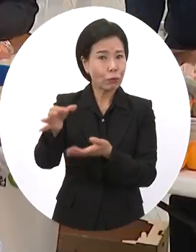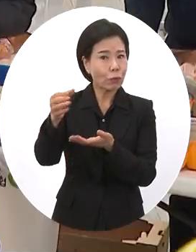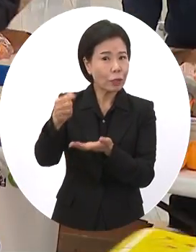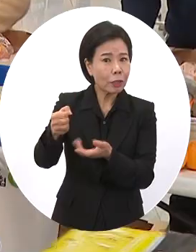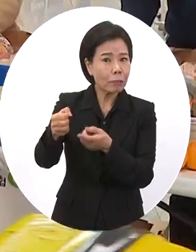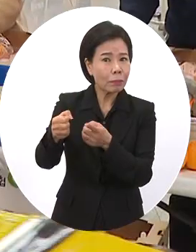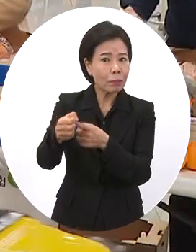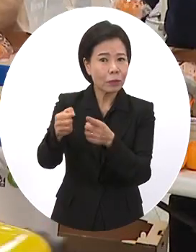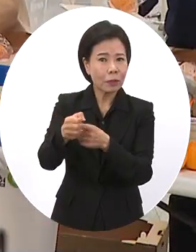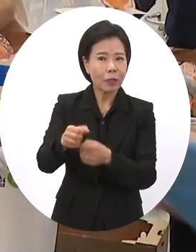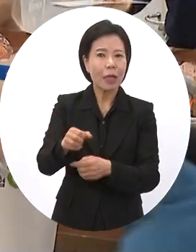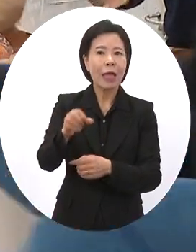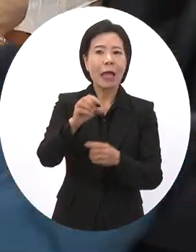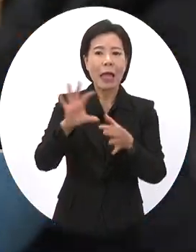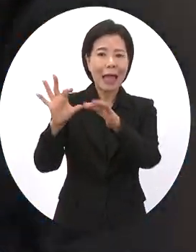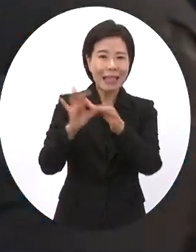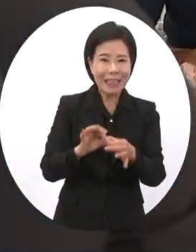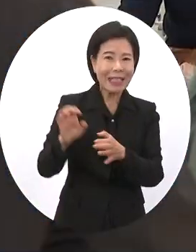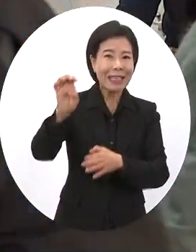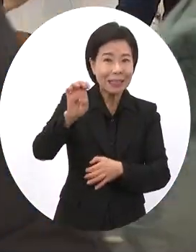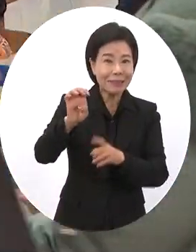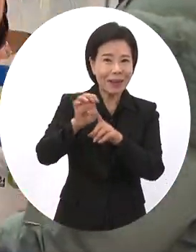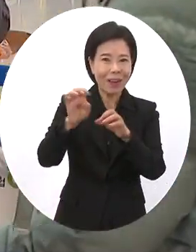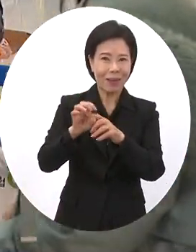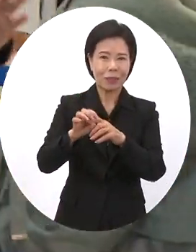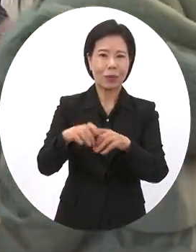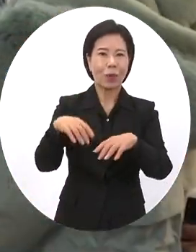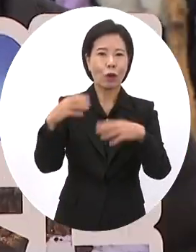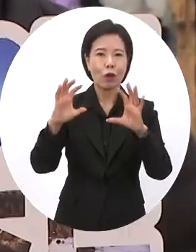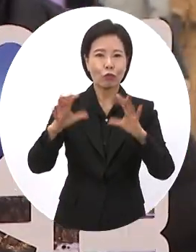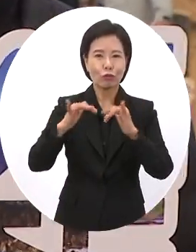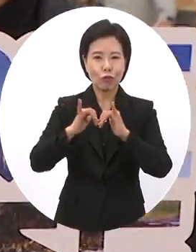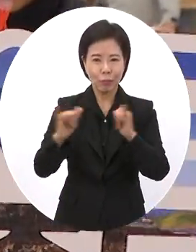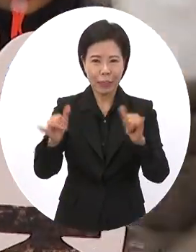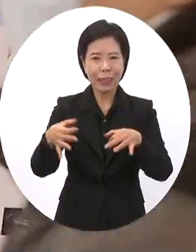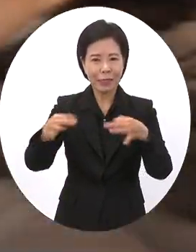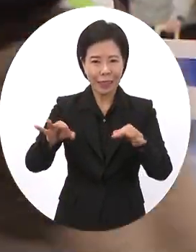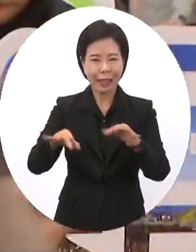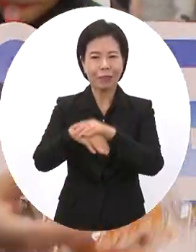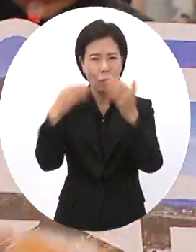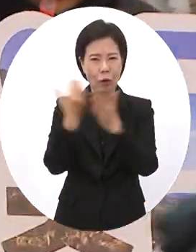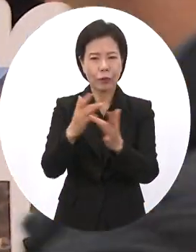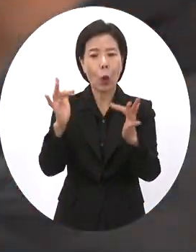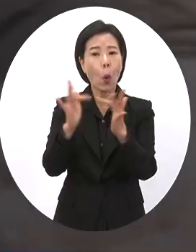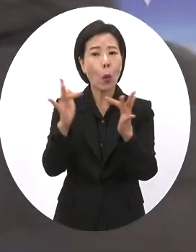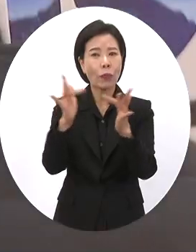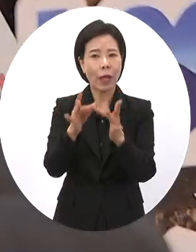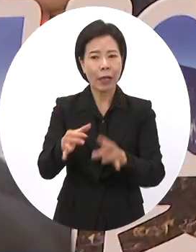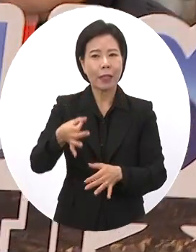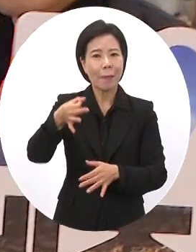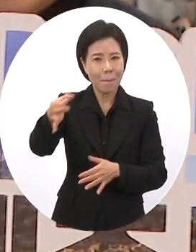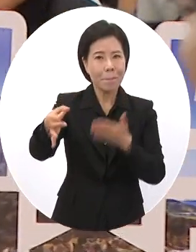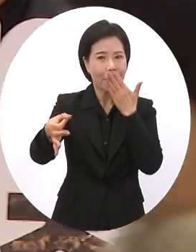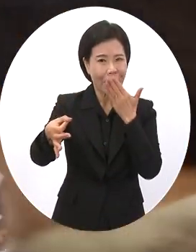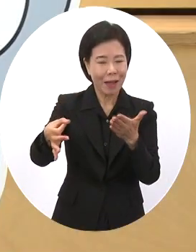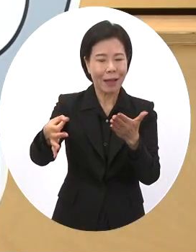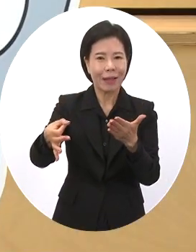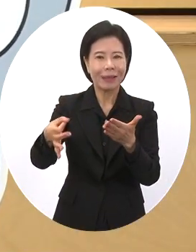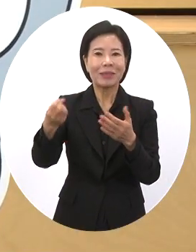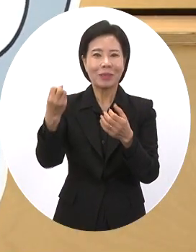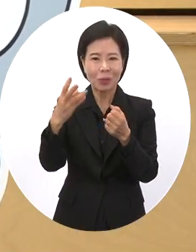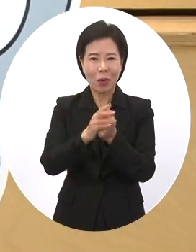고향사랑기부금은 고향사랑이움 사이트와 KB국민은행, KB스타뱅킹 등 온라인으로 납부